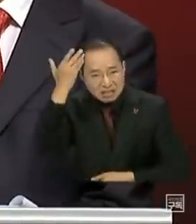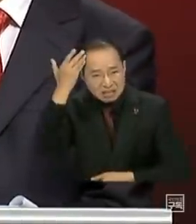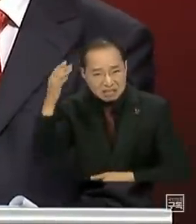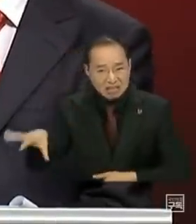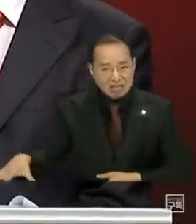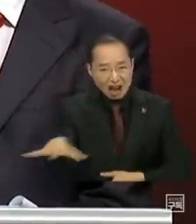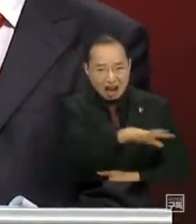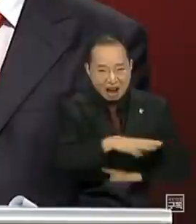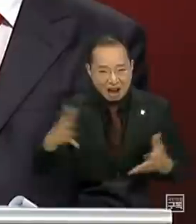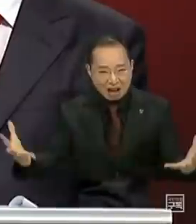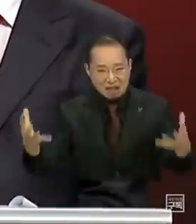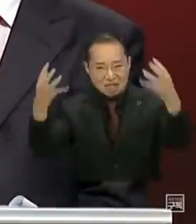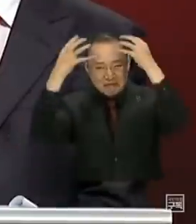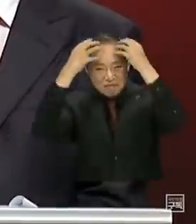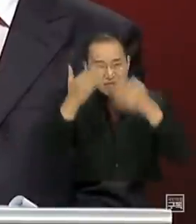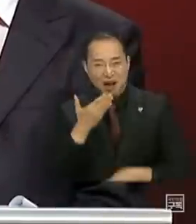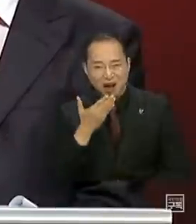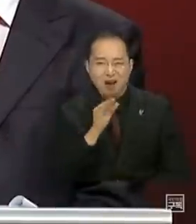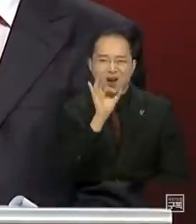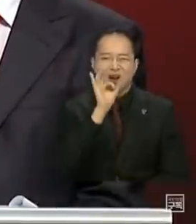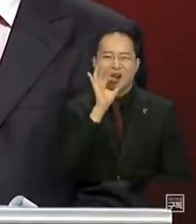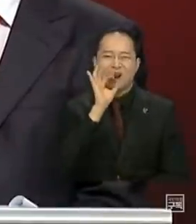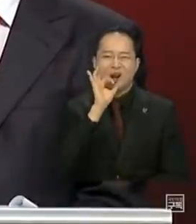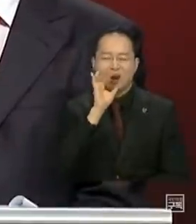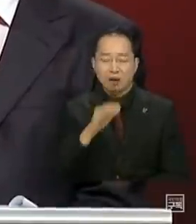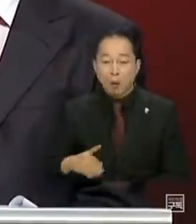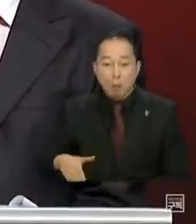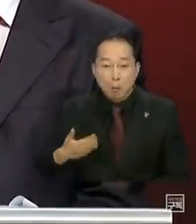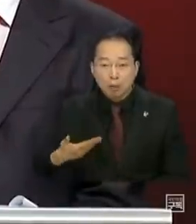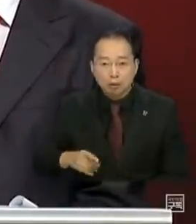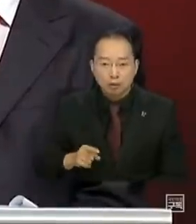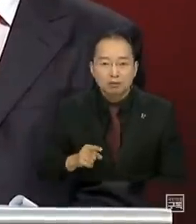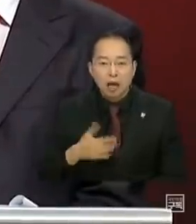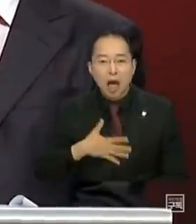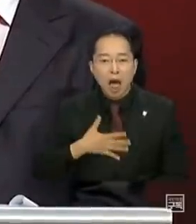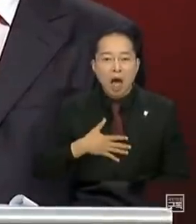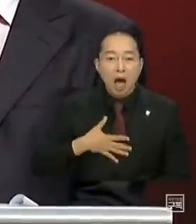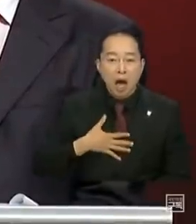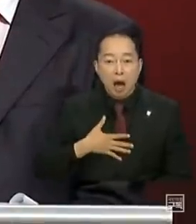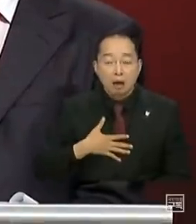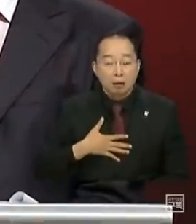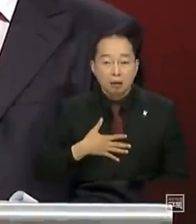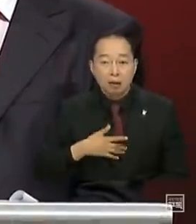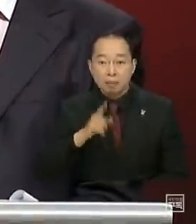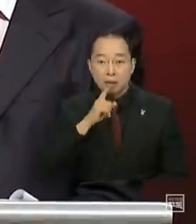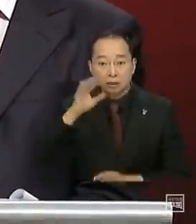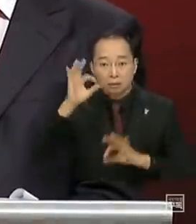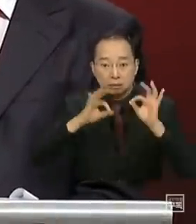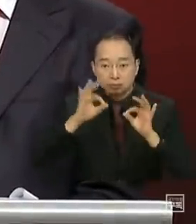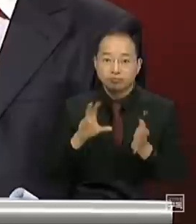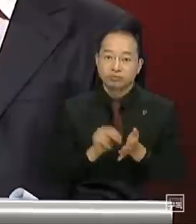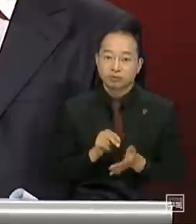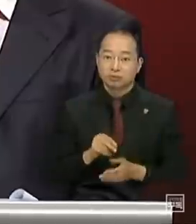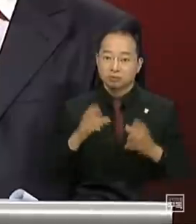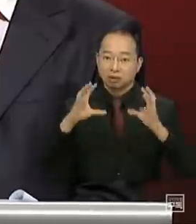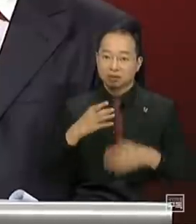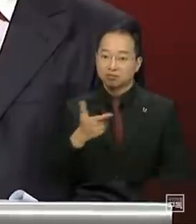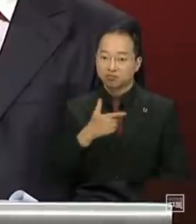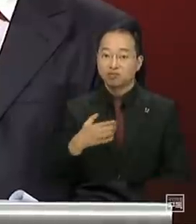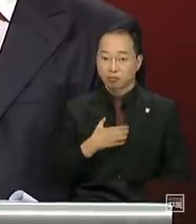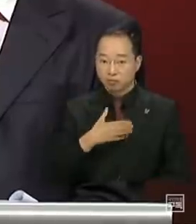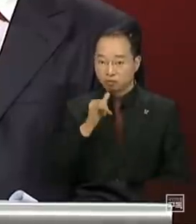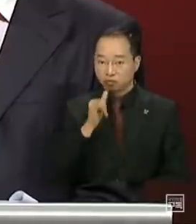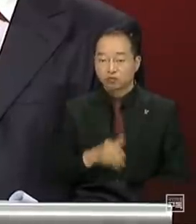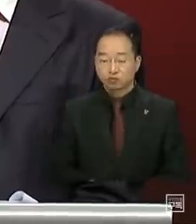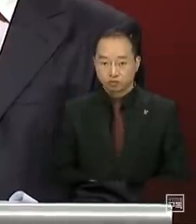알 수도 없고 또 모르면서 괜히 아는 척하면 나라를 어마어마하게 이게 망언과 실수와 이런 걸로 해서 나라를 위험에 빠뜨린다고